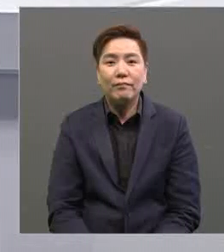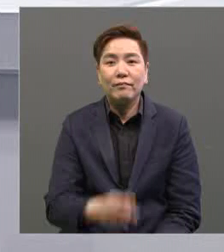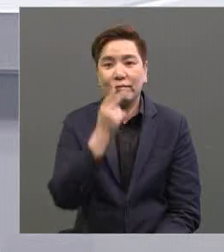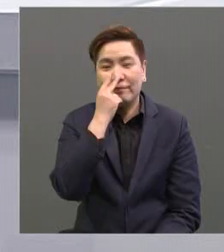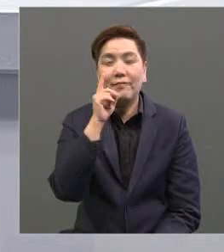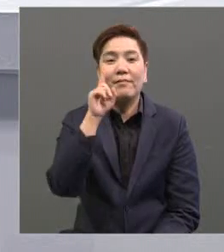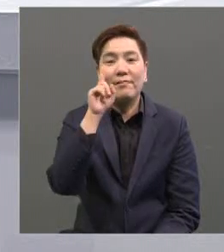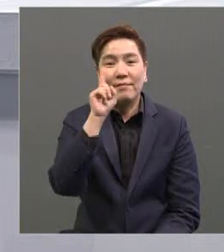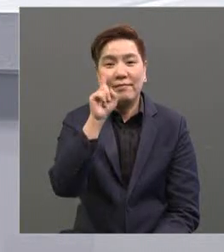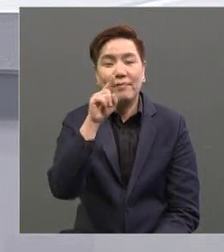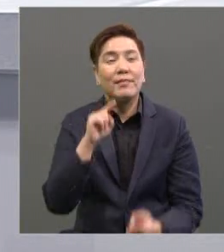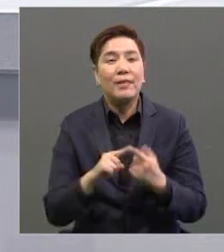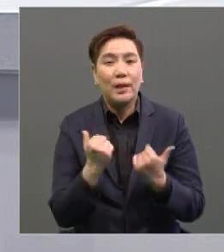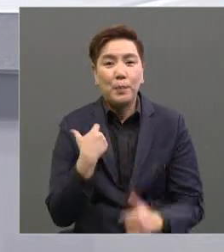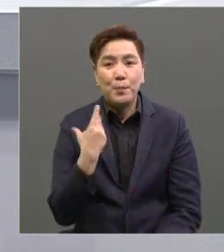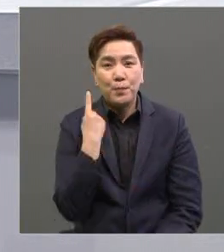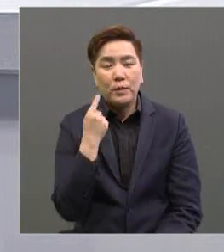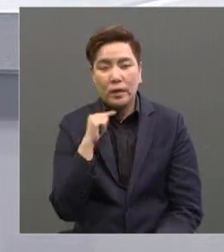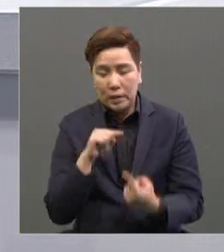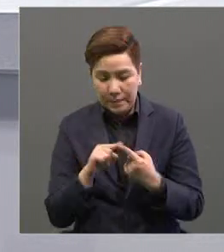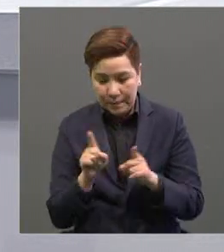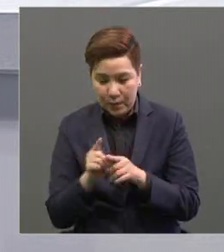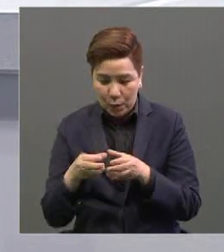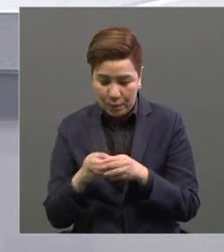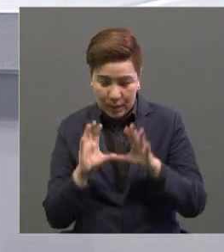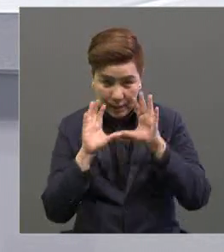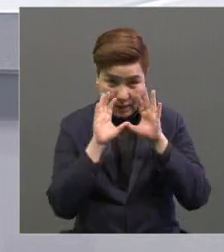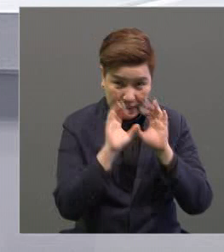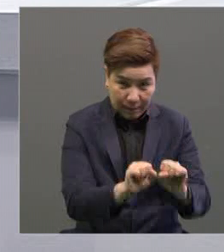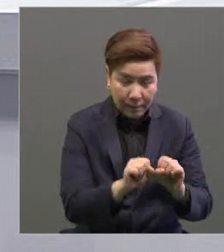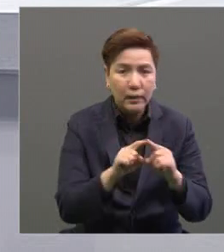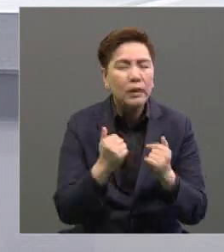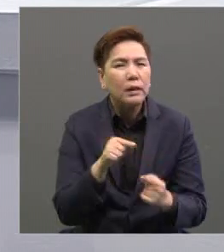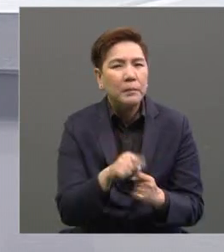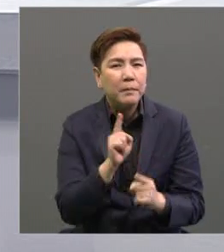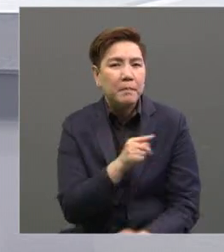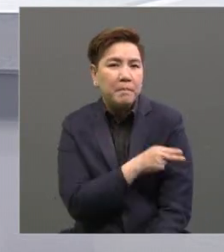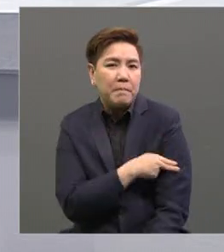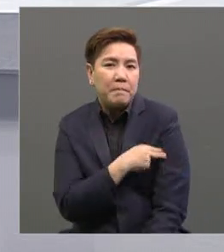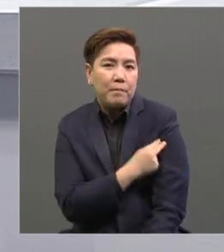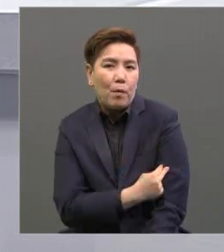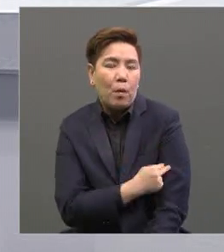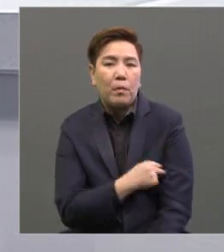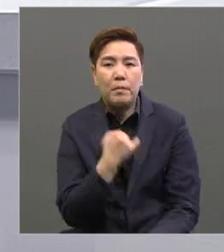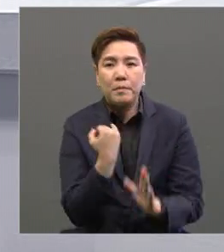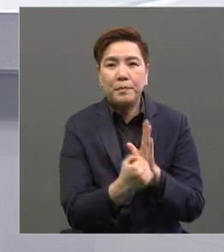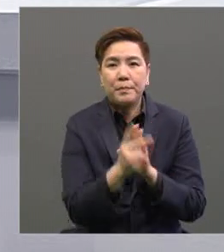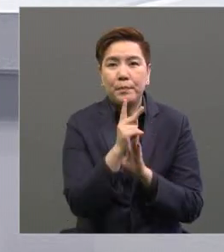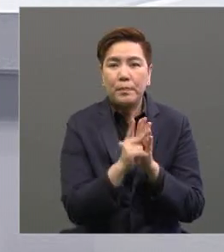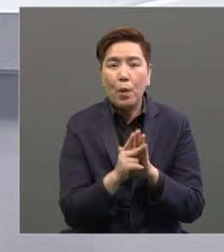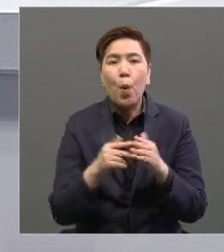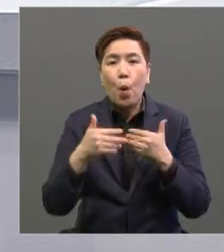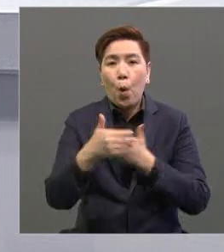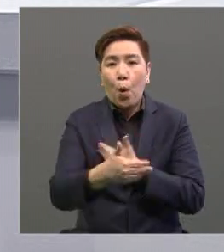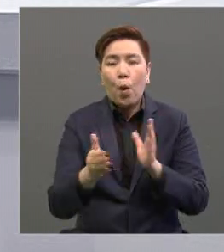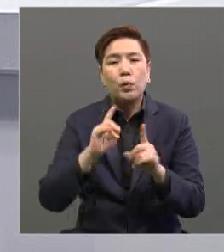มาดูอีกคดีนึงนะครับคุณผู้ชมเมื่อวานนี้เป็นการบุกเข้าไปทลายเช่นเดียวกันอันนี้เป็นคลินิกเสริมความงามเถื่อนนะคือ